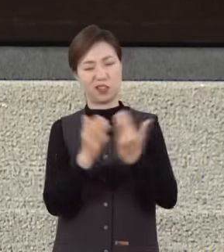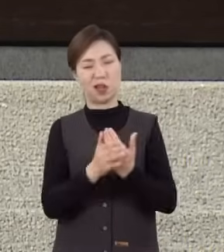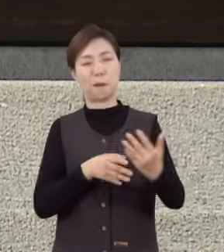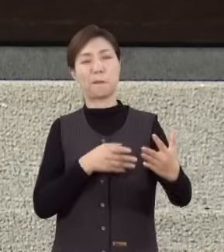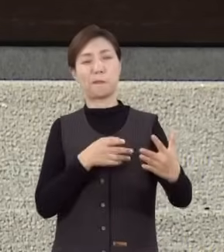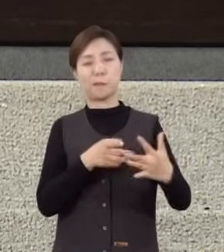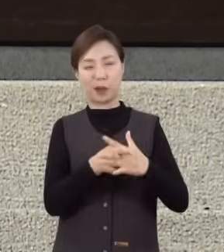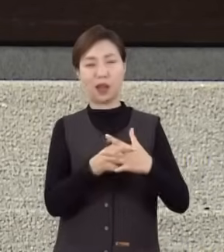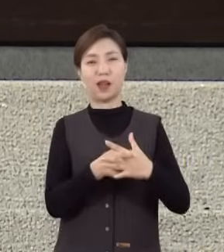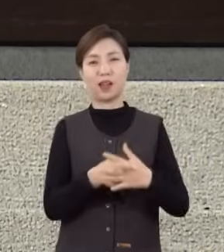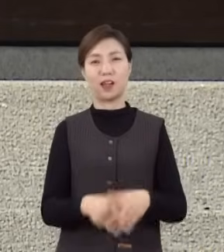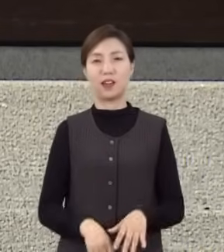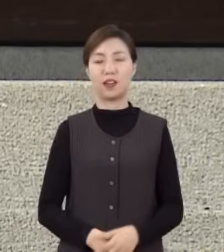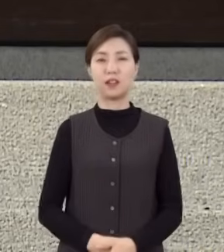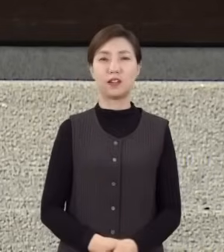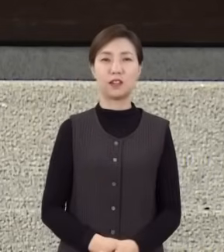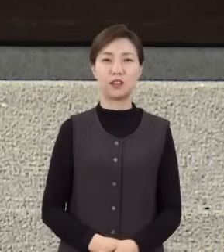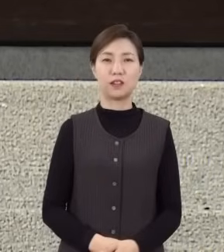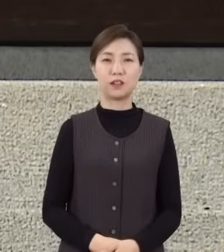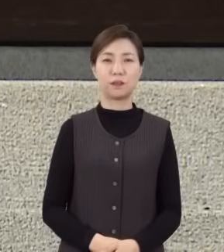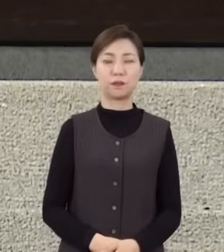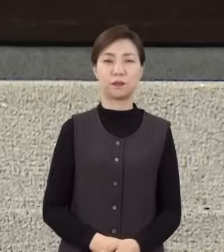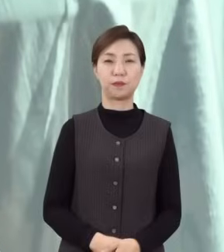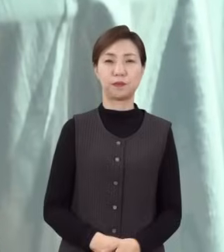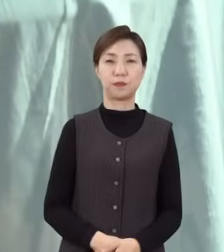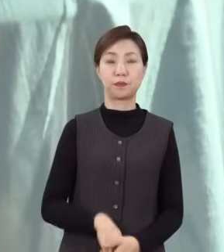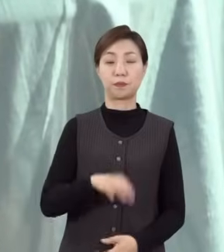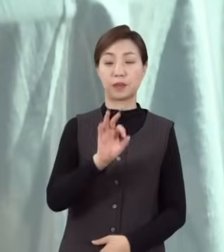거예요. 한바탕 이런 연극이 펼쳐지는 거예요.